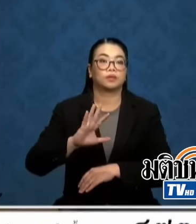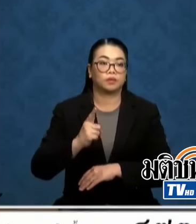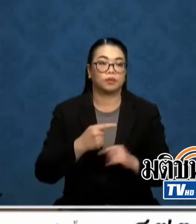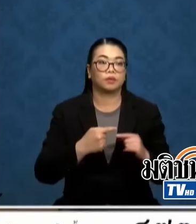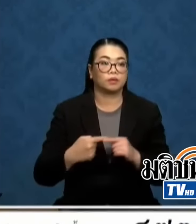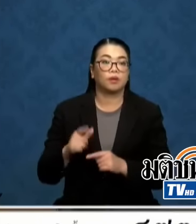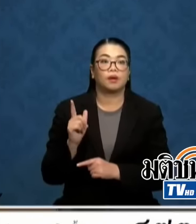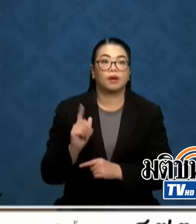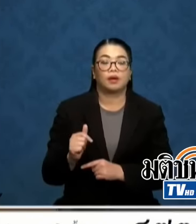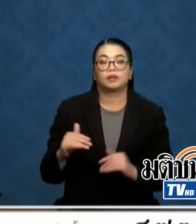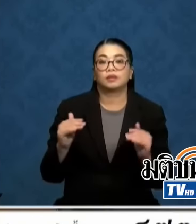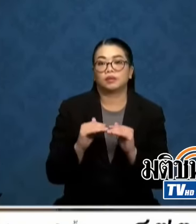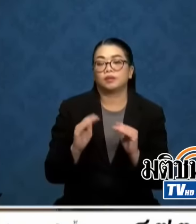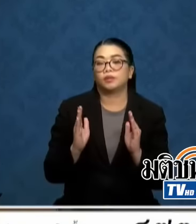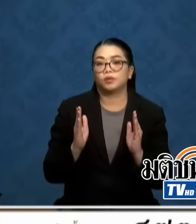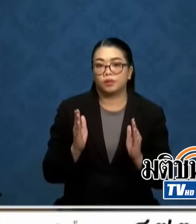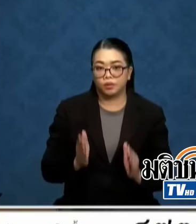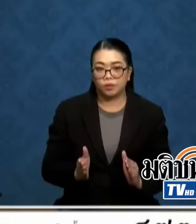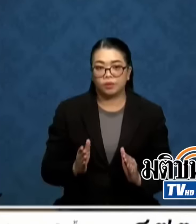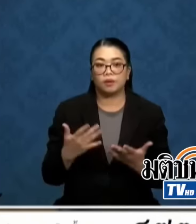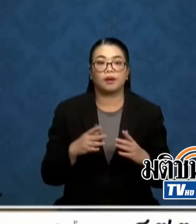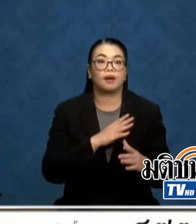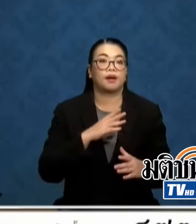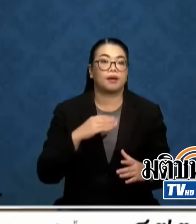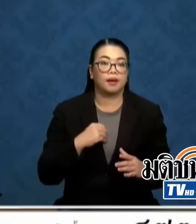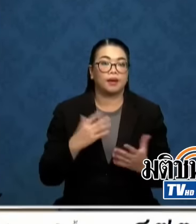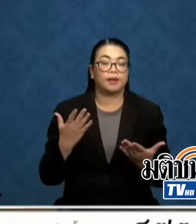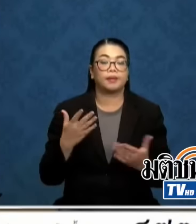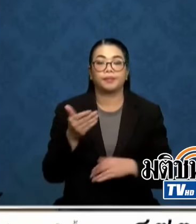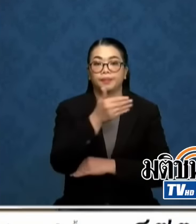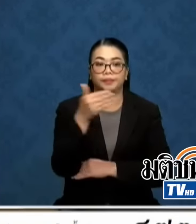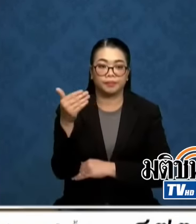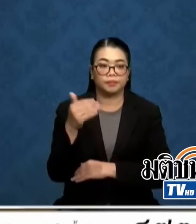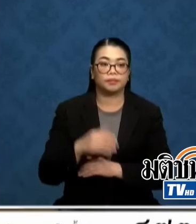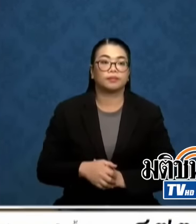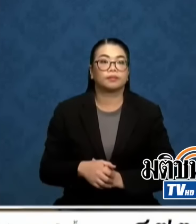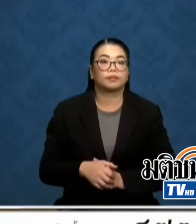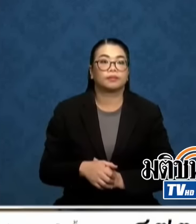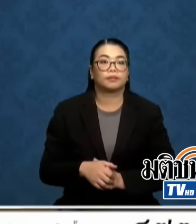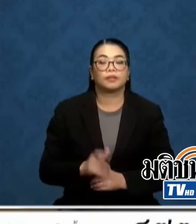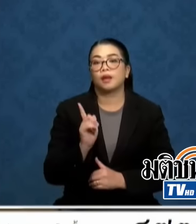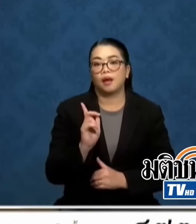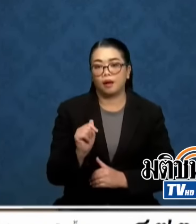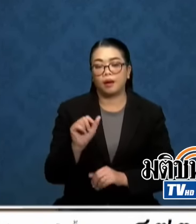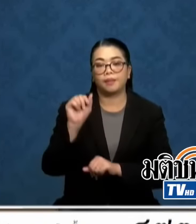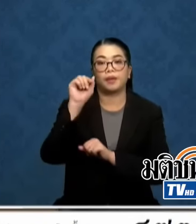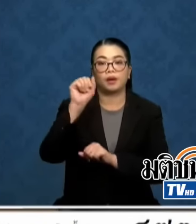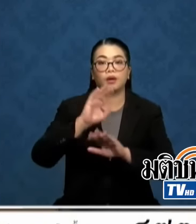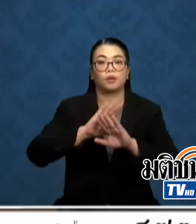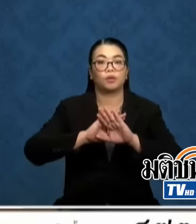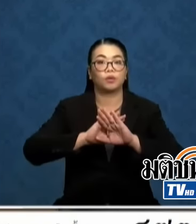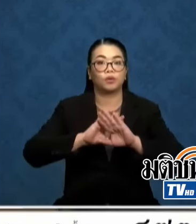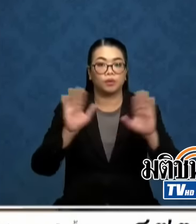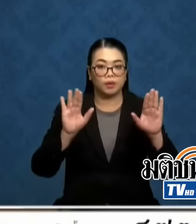ต่อหลักสิทธิมนุษยชนและประชาธิปไตยหลักการให้ประกาศให้ยกเลิก